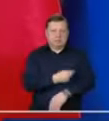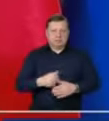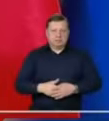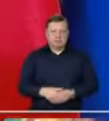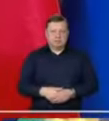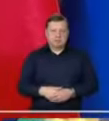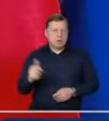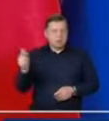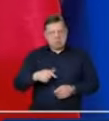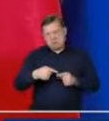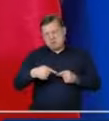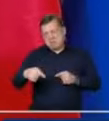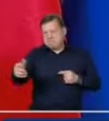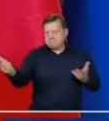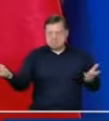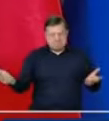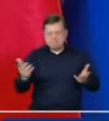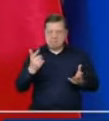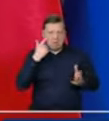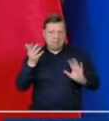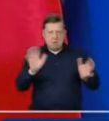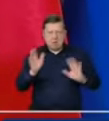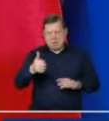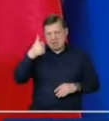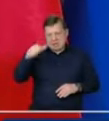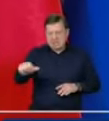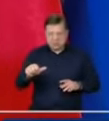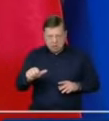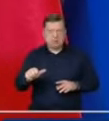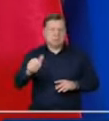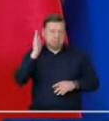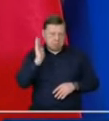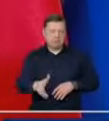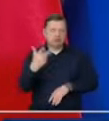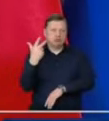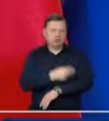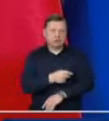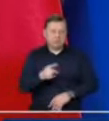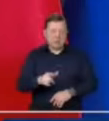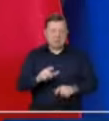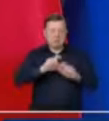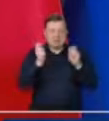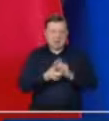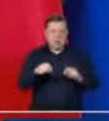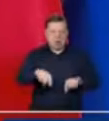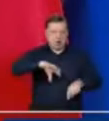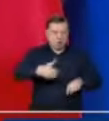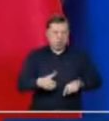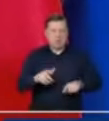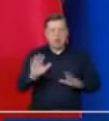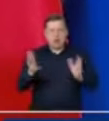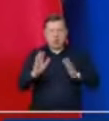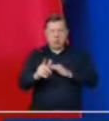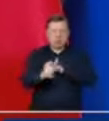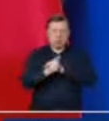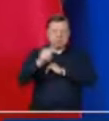czasie, mniej więcej w ciągu tygodnia, zaszczepić całość tej grupy. To jest około